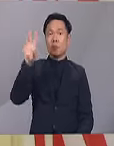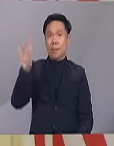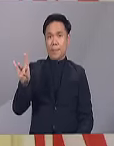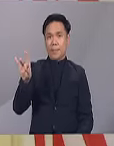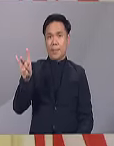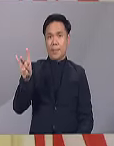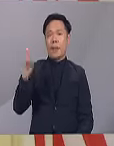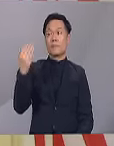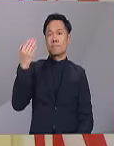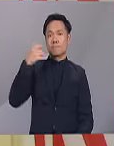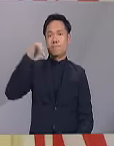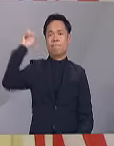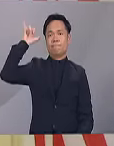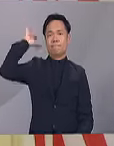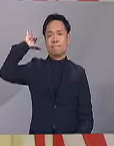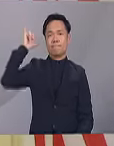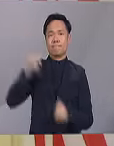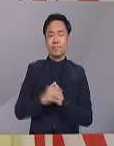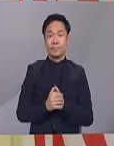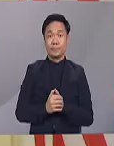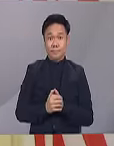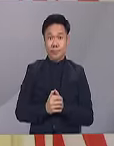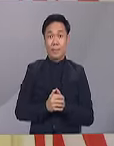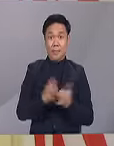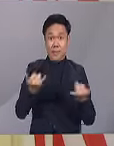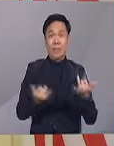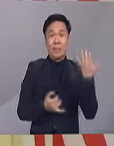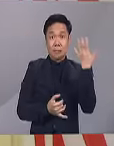hari sebelumnya, yang mana